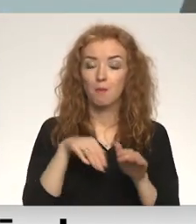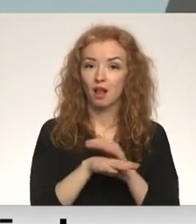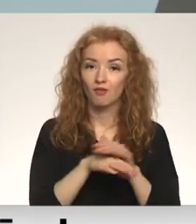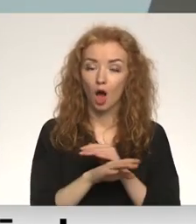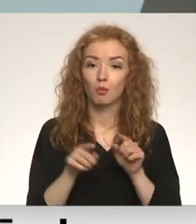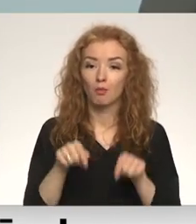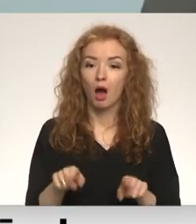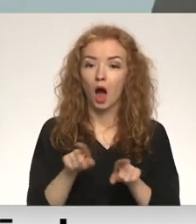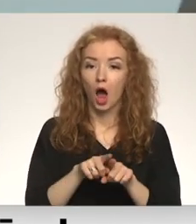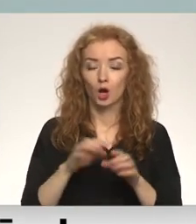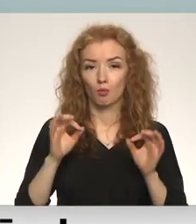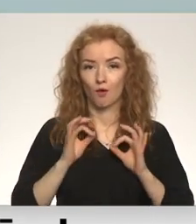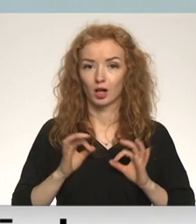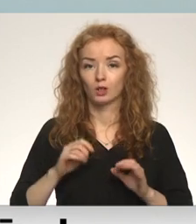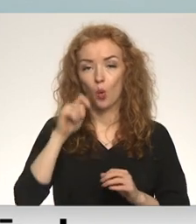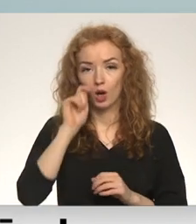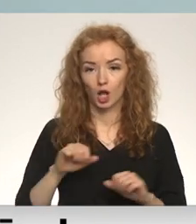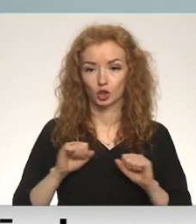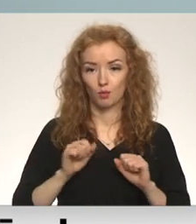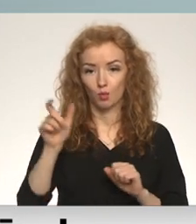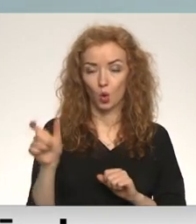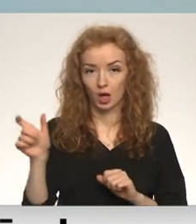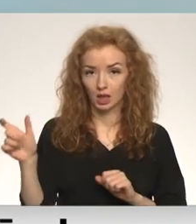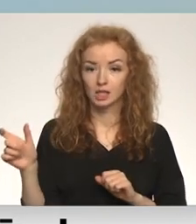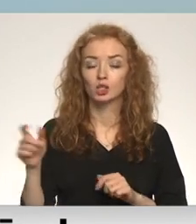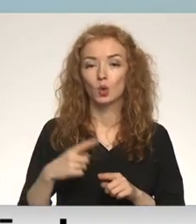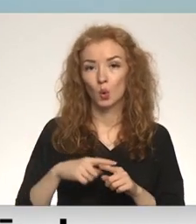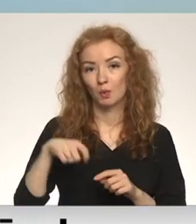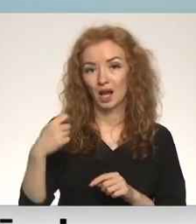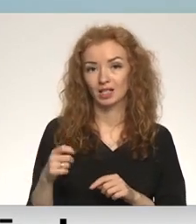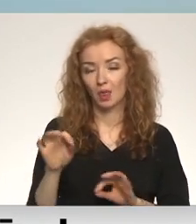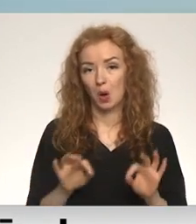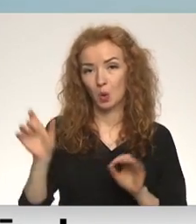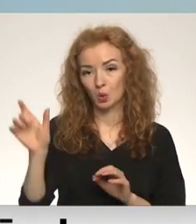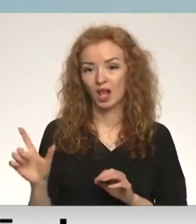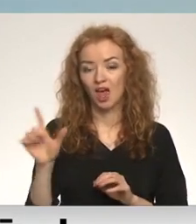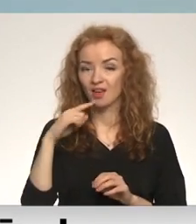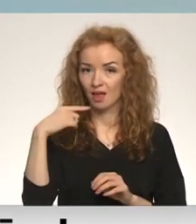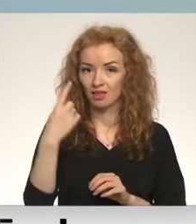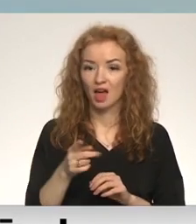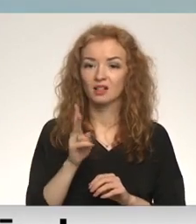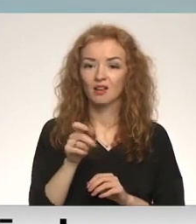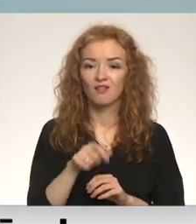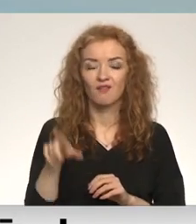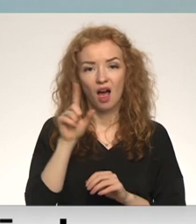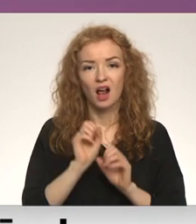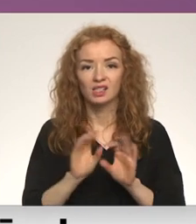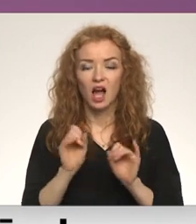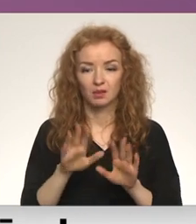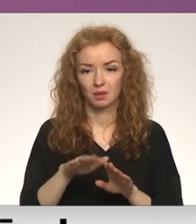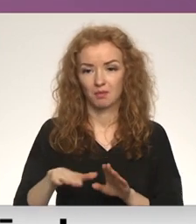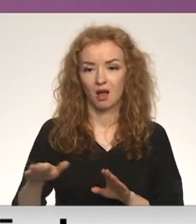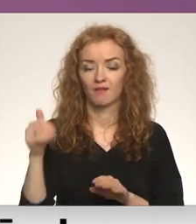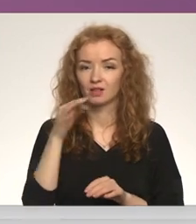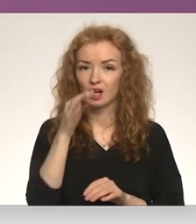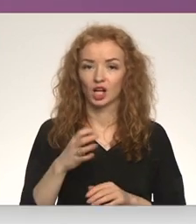arī profesionāli Ukrainas sportisti. Valsts prezidenta kundze norāda, ka bēgļu stāstos uzsvars bieži ir uz bērniem. Ļoti cieši arī